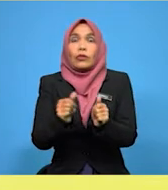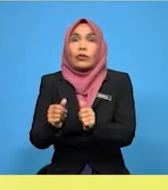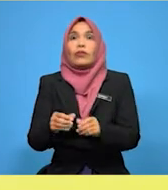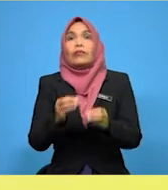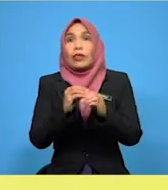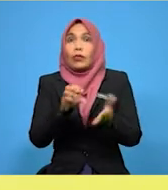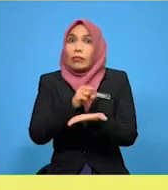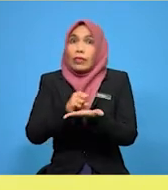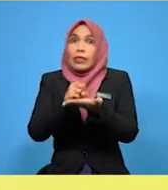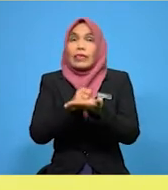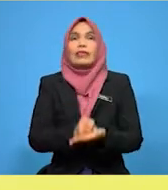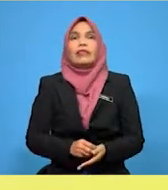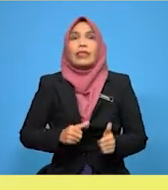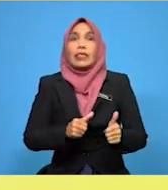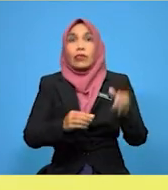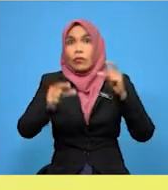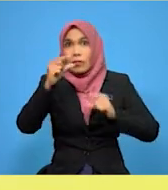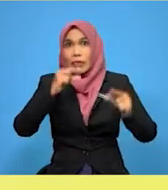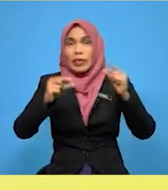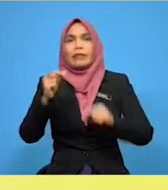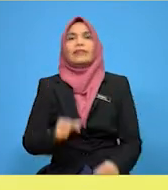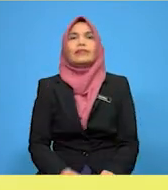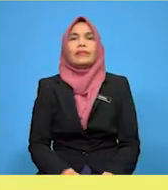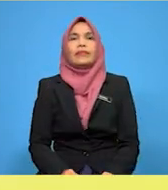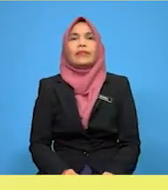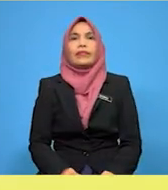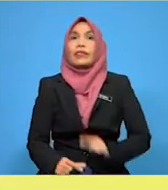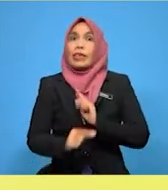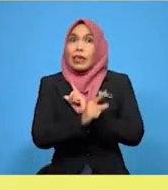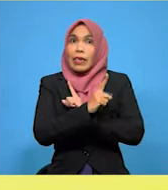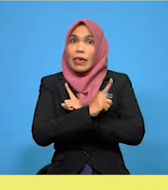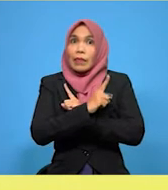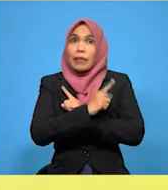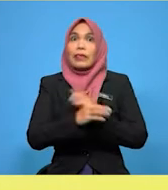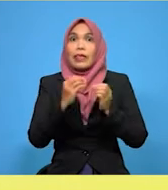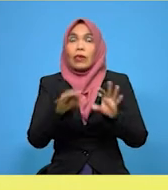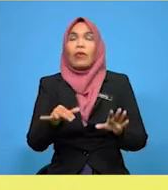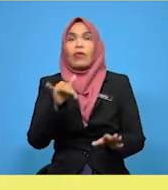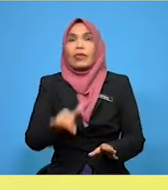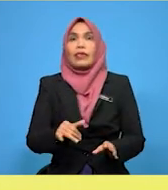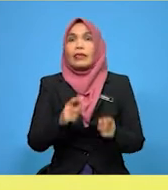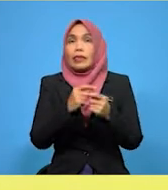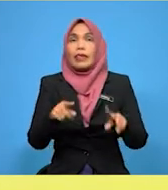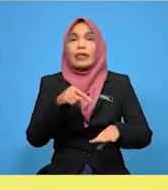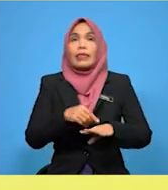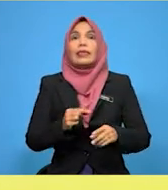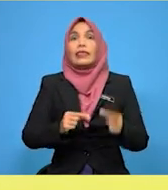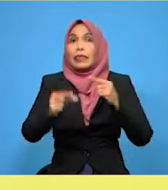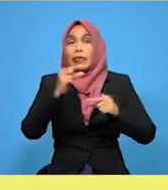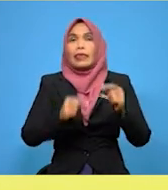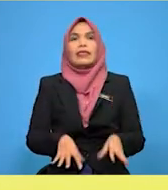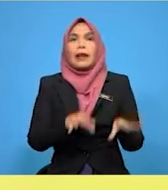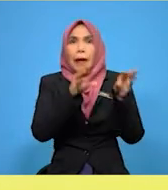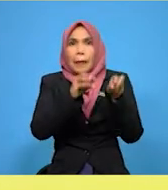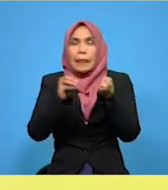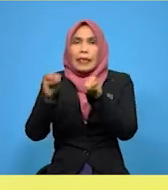telur. Pelajar perlu melabel telur yang telah digrade, memindahkan telur ayam